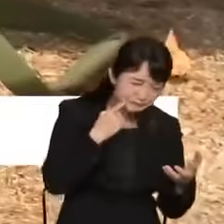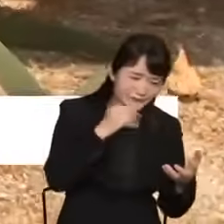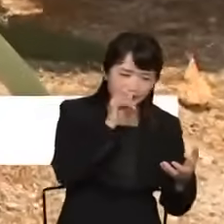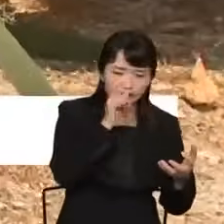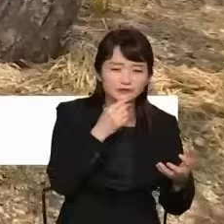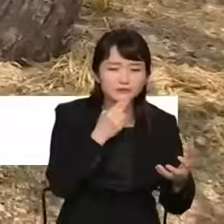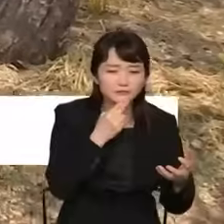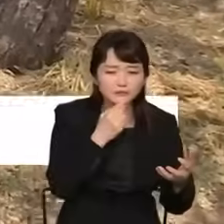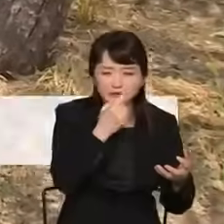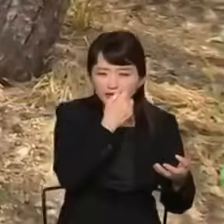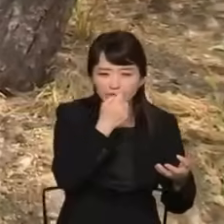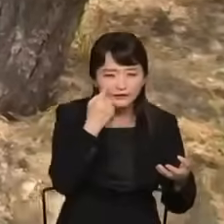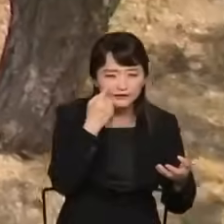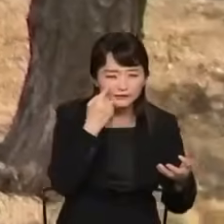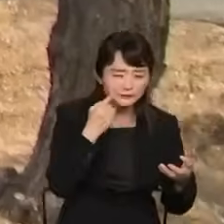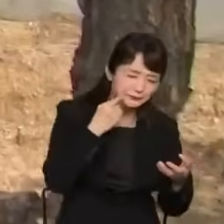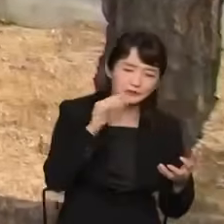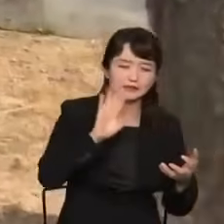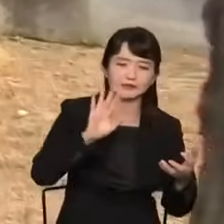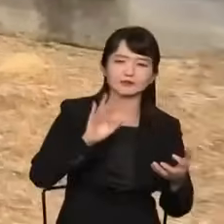물질은 아니라는 신호를 보냅니다.